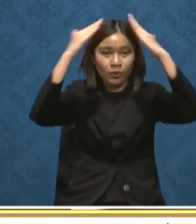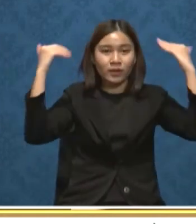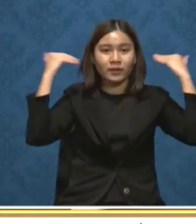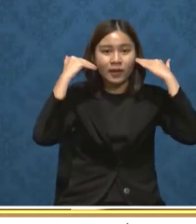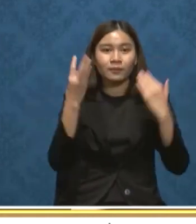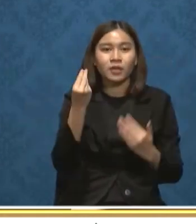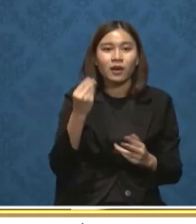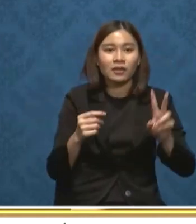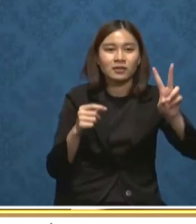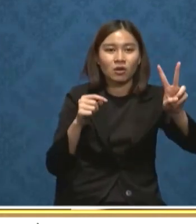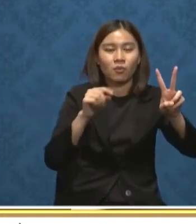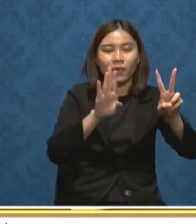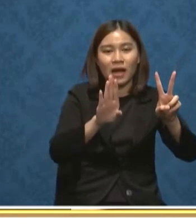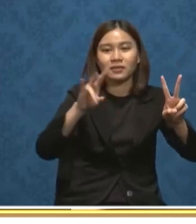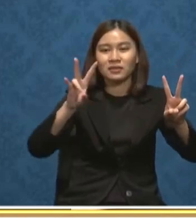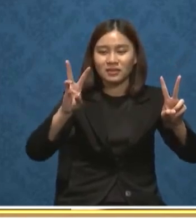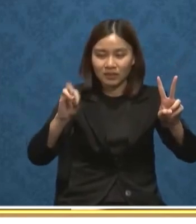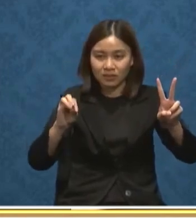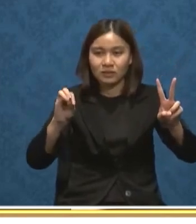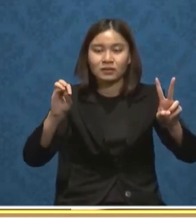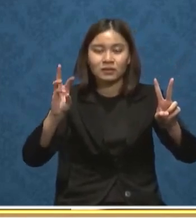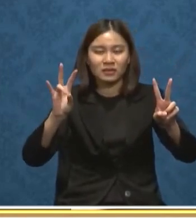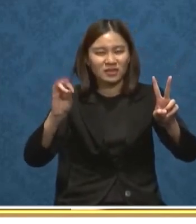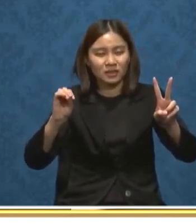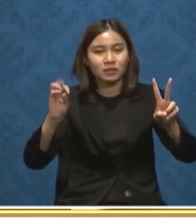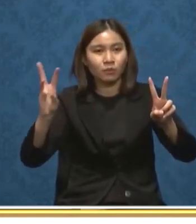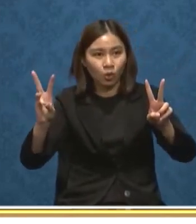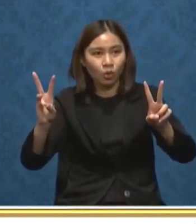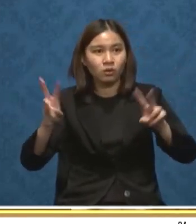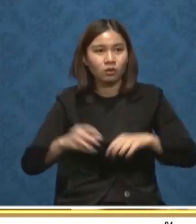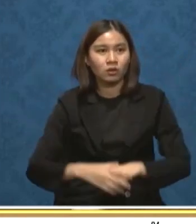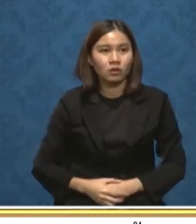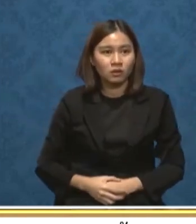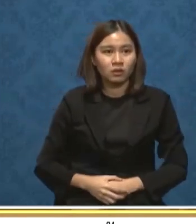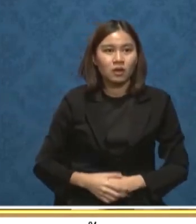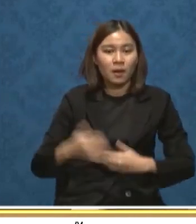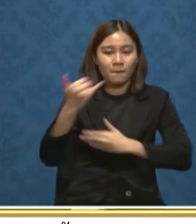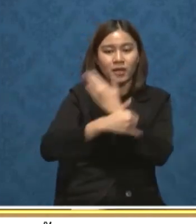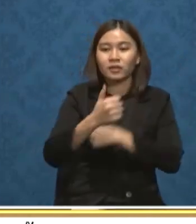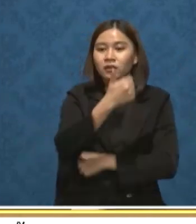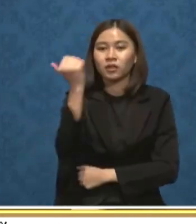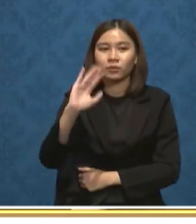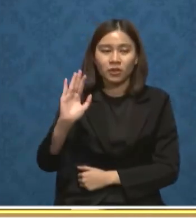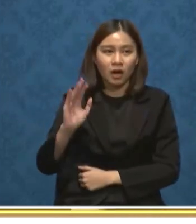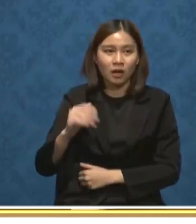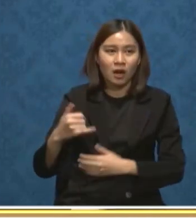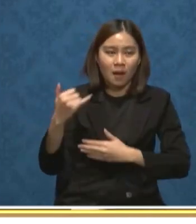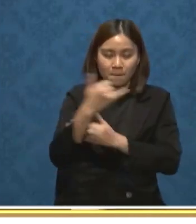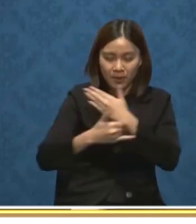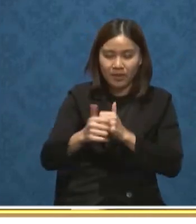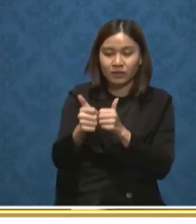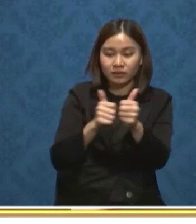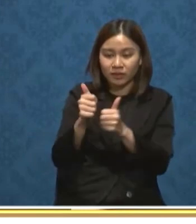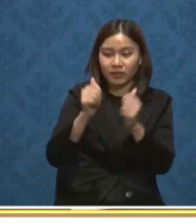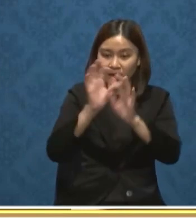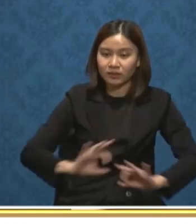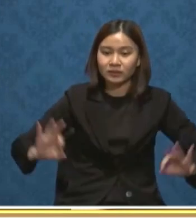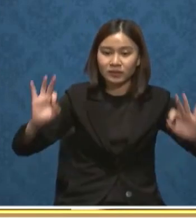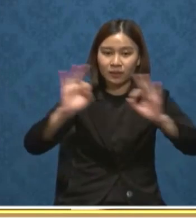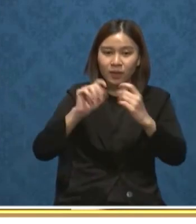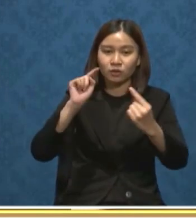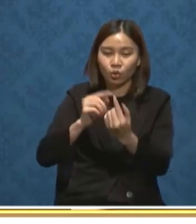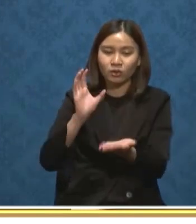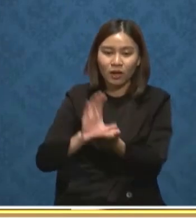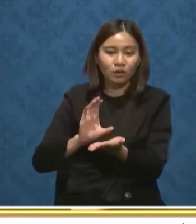2.66 ส pielอนโดนีเซี ประเทศคู่แขแสำคัคุไมตองอ้างปเทศอmaybeเอาประเทศคู่แ็งแมคัญที่แ่งชิง